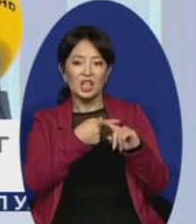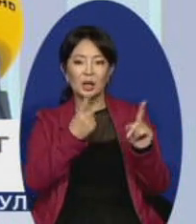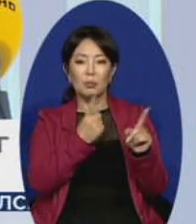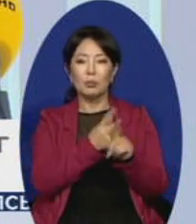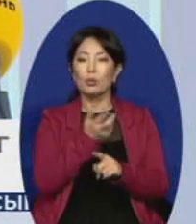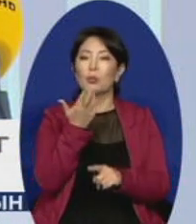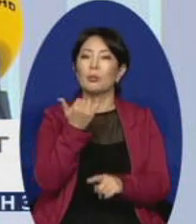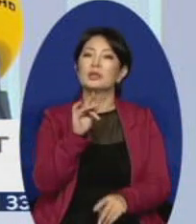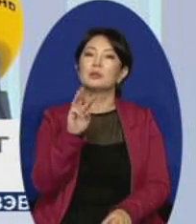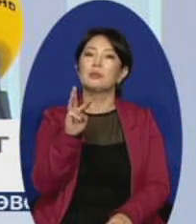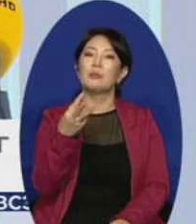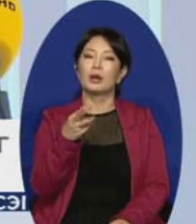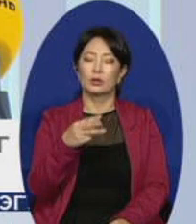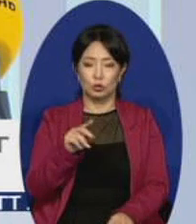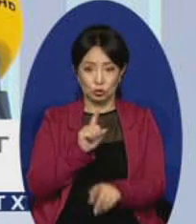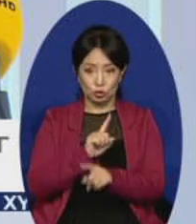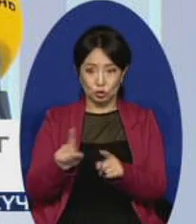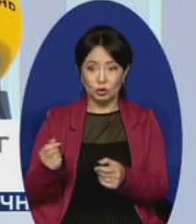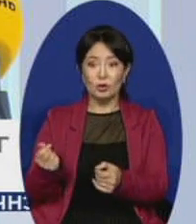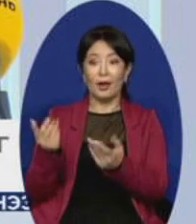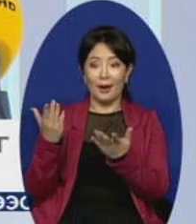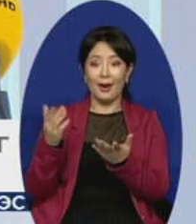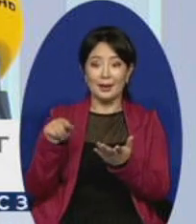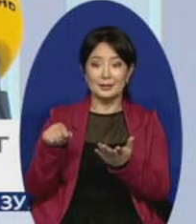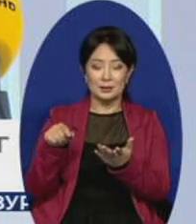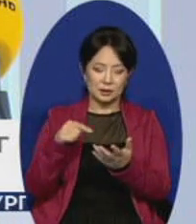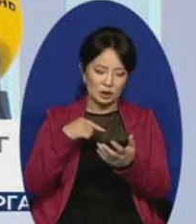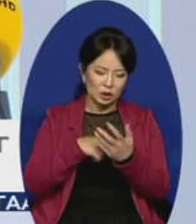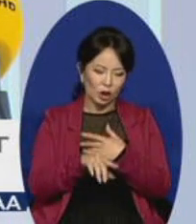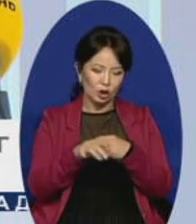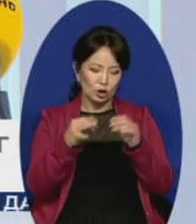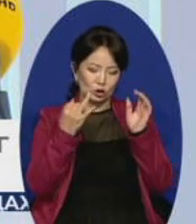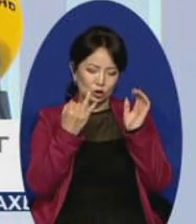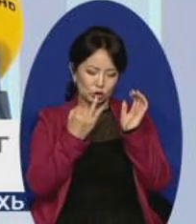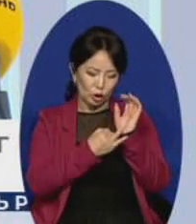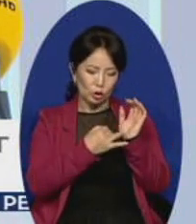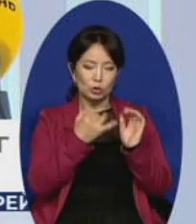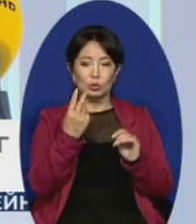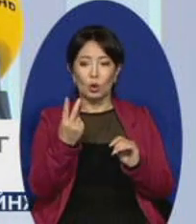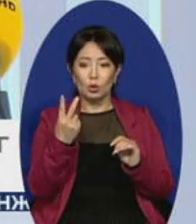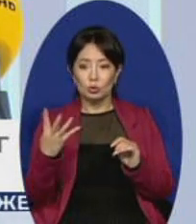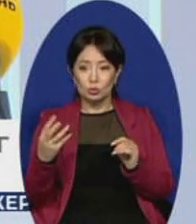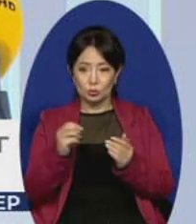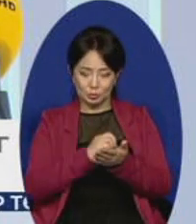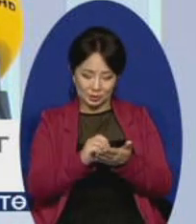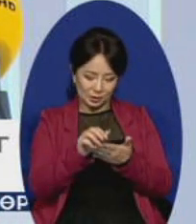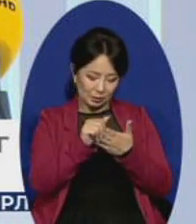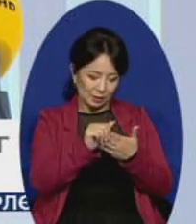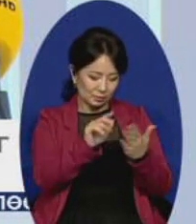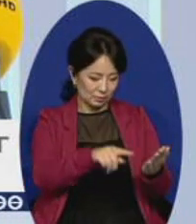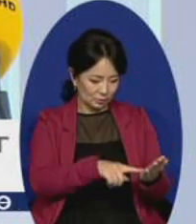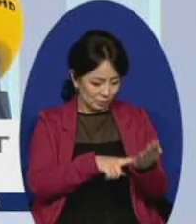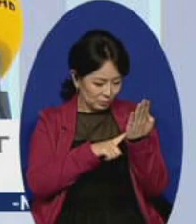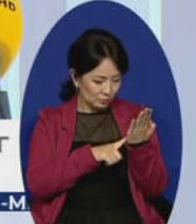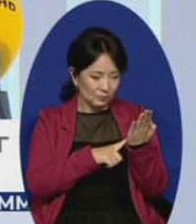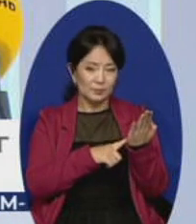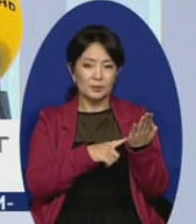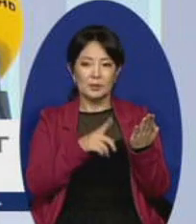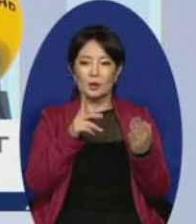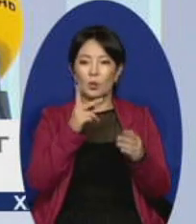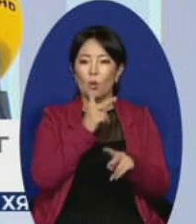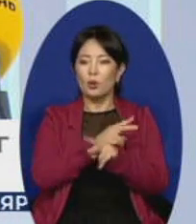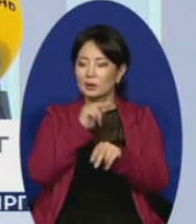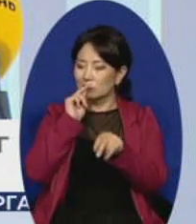шинжтэй байж болзошгүй зөрчил илэрсэн учраас энэ илэрсэн 724 зөрчилтөө бичиг баримтыг холбогд хууль эзэнлтийн